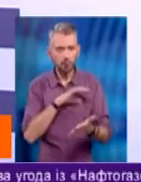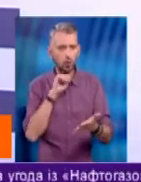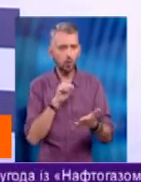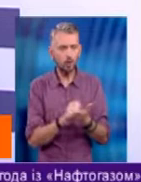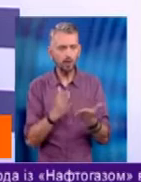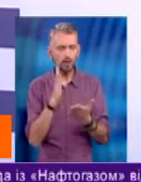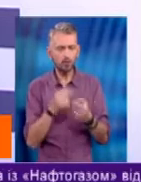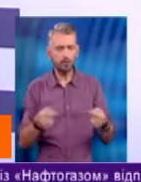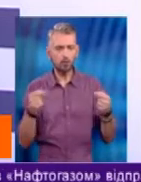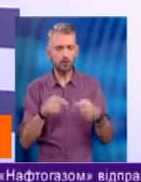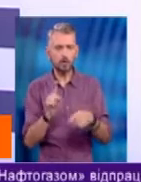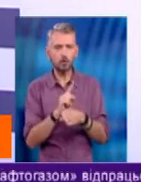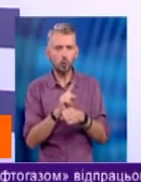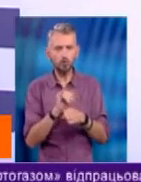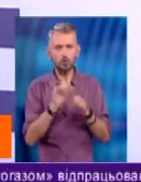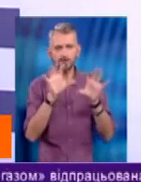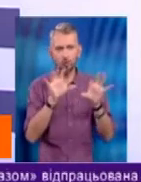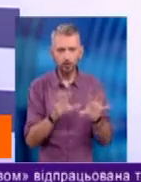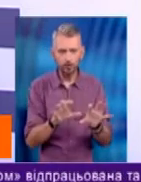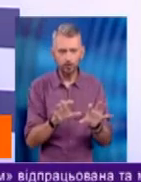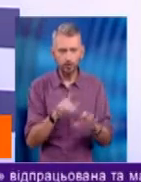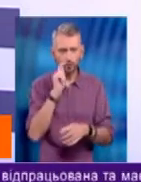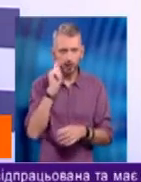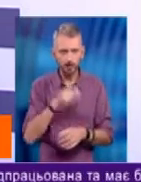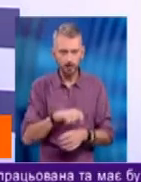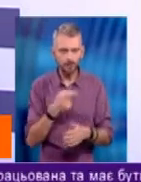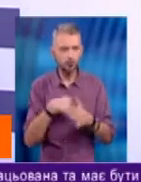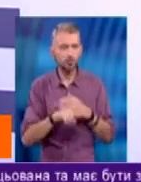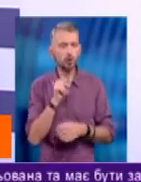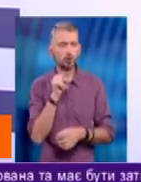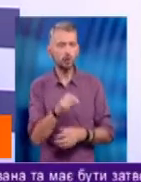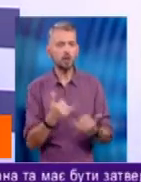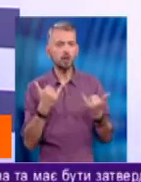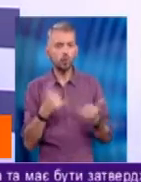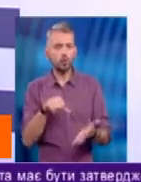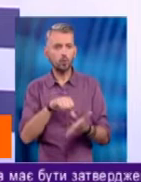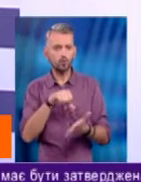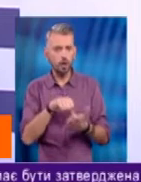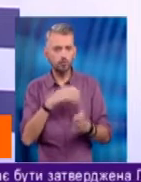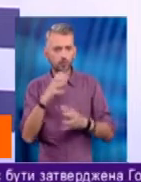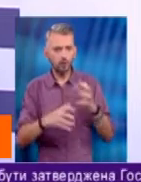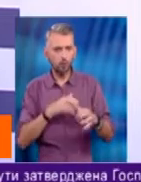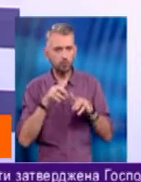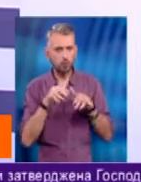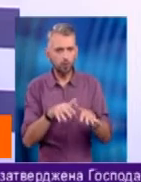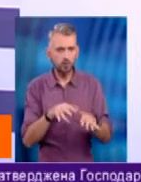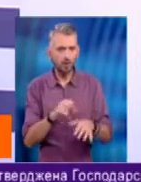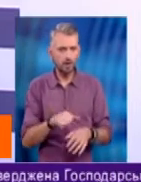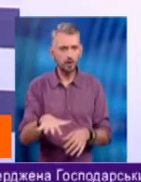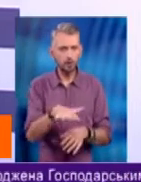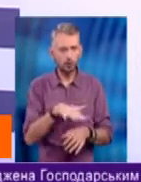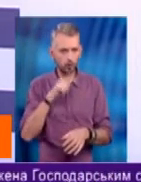буде відповідати нормам і законам України, тому що вони сьогодні участвують в міжнародному русі саме на території